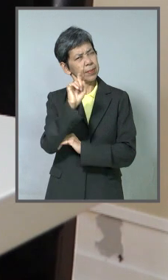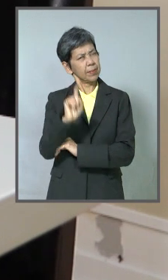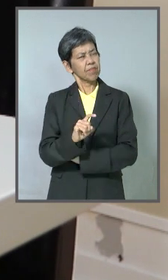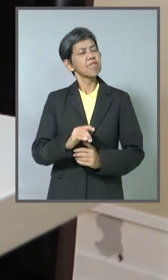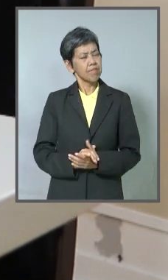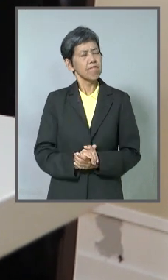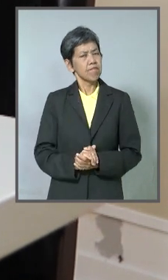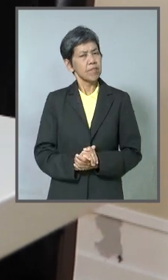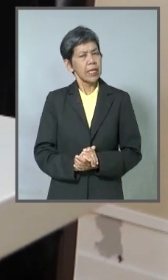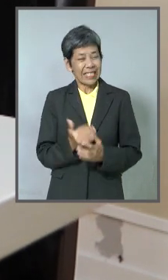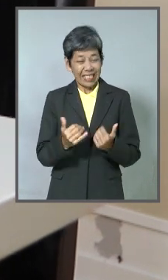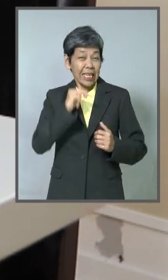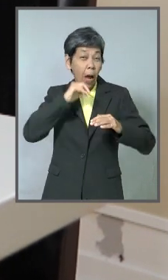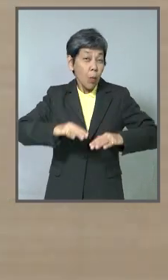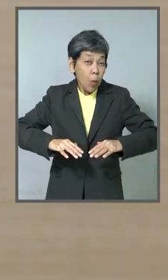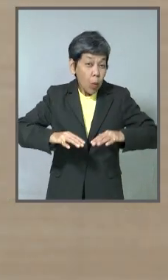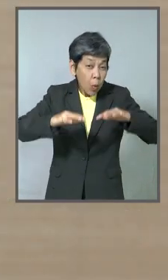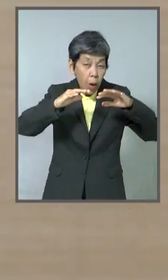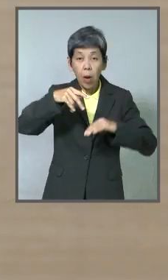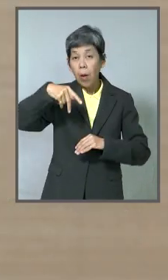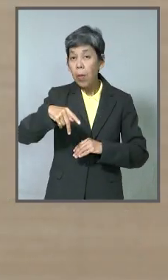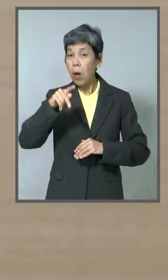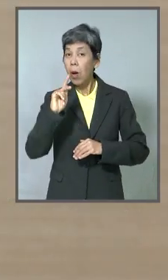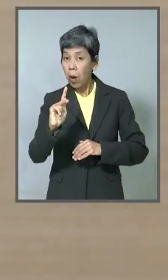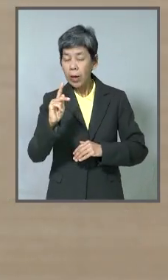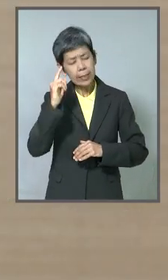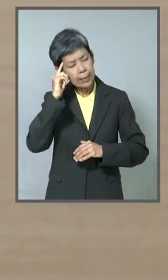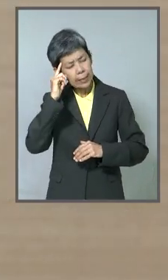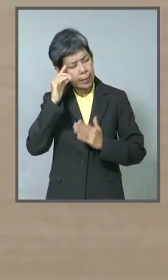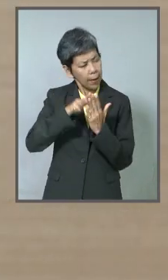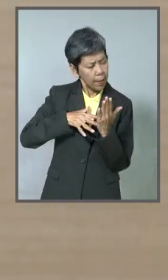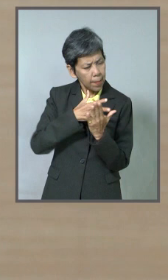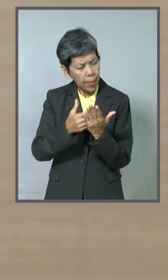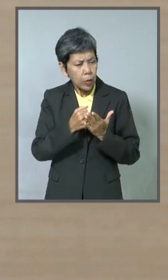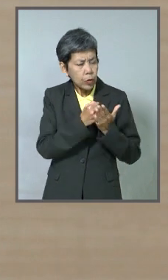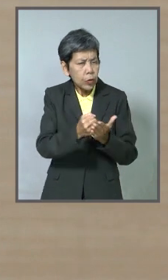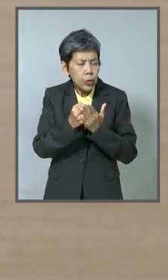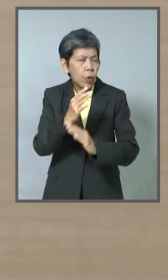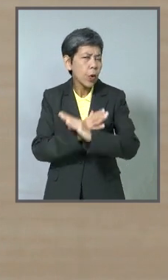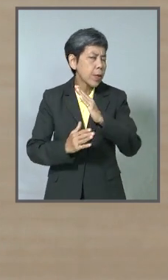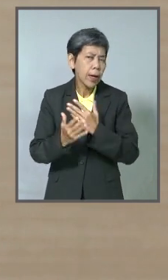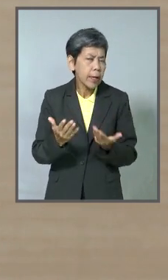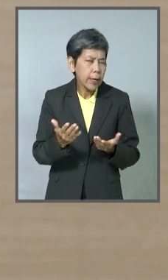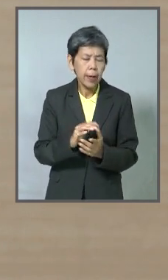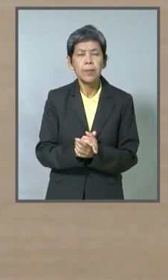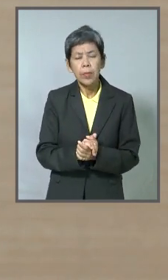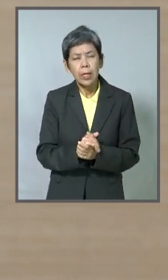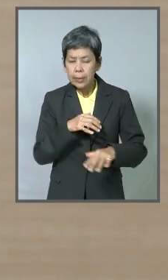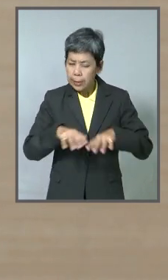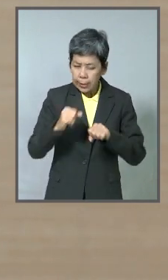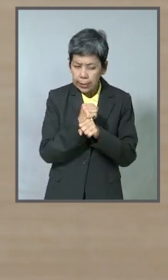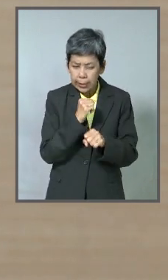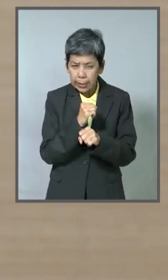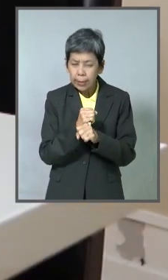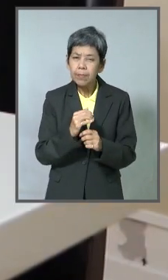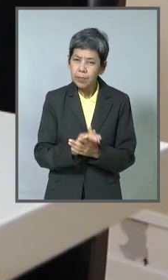าในกรณีที่น้ำท่วมเนี่ยฮะพกเนี่ยวางแผนช่วยเหลือคนพิการยังไงบ้างครับในการเตรียมตัวก่อน